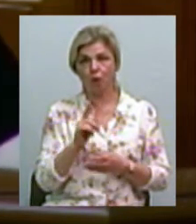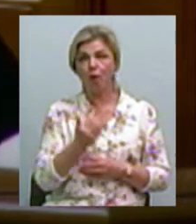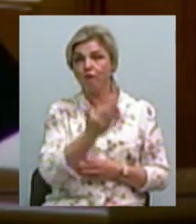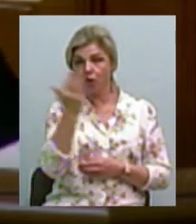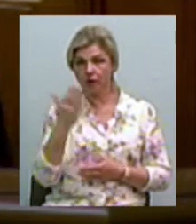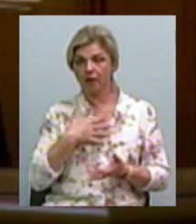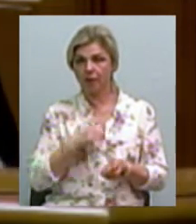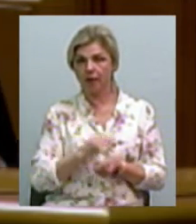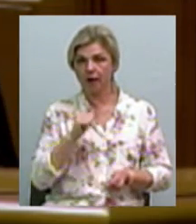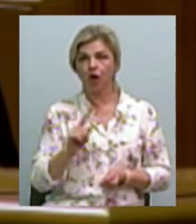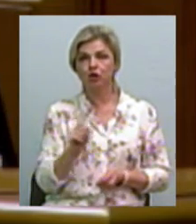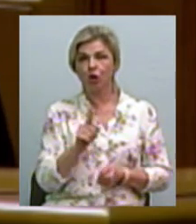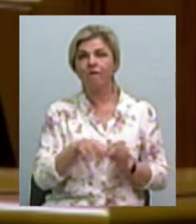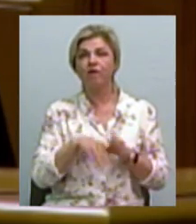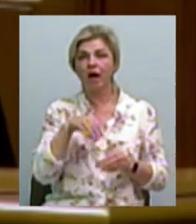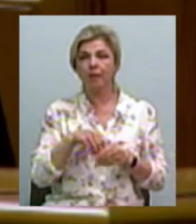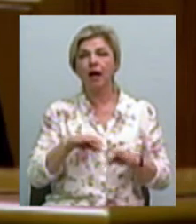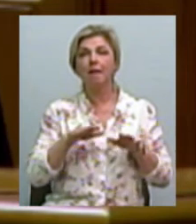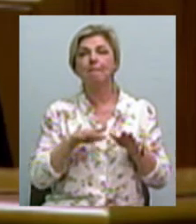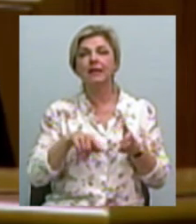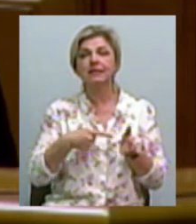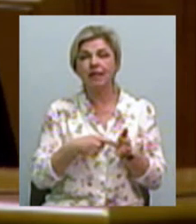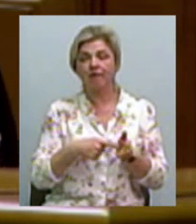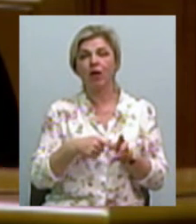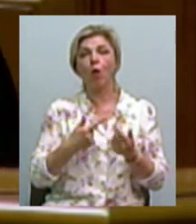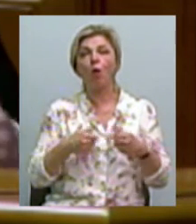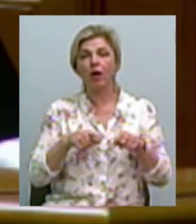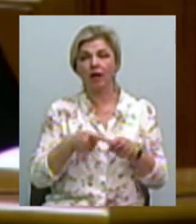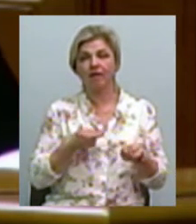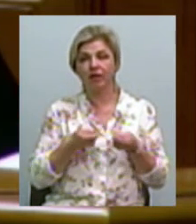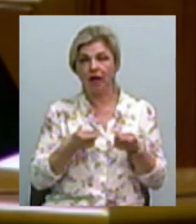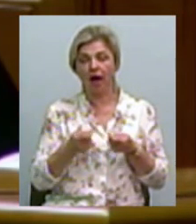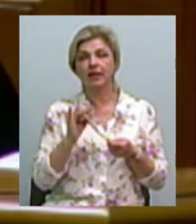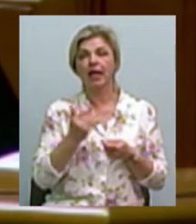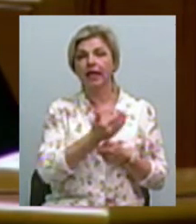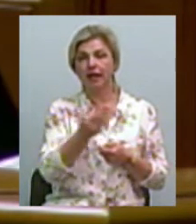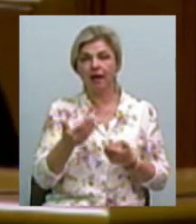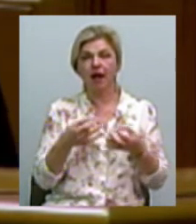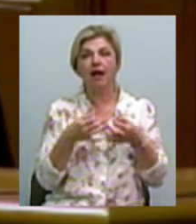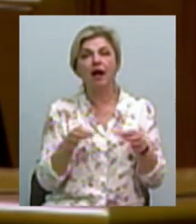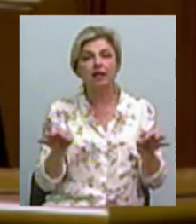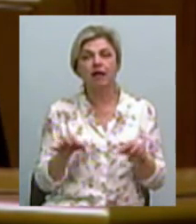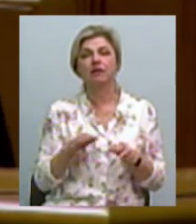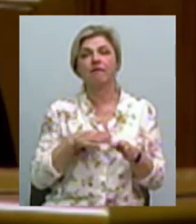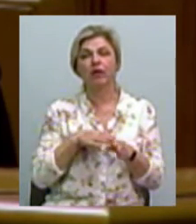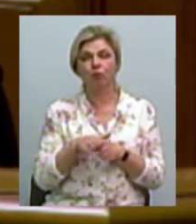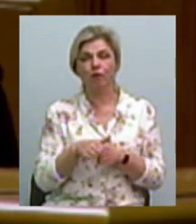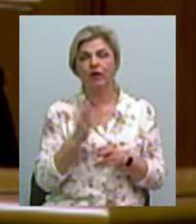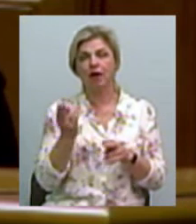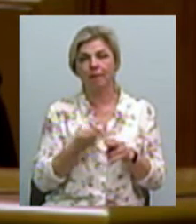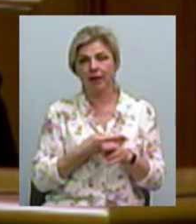тому, щоби вибори в місцеві органи влади, а так само їх легалізація, відбулася